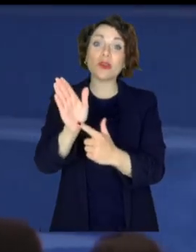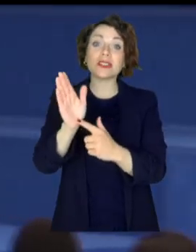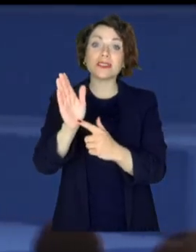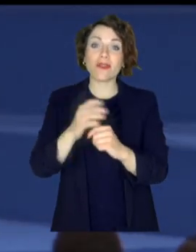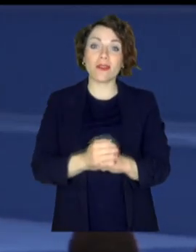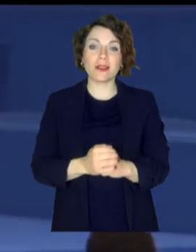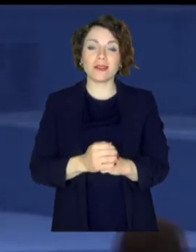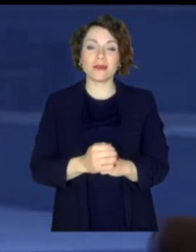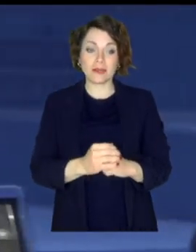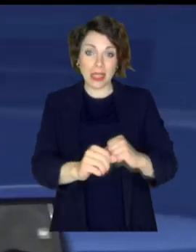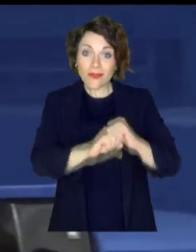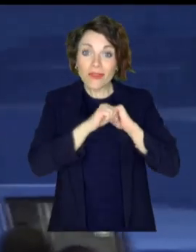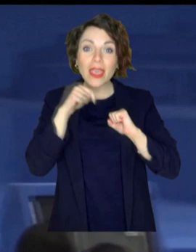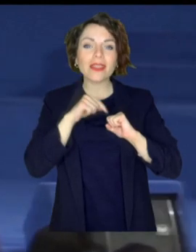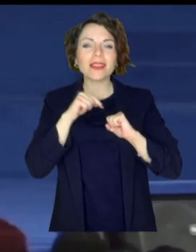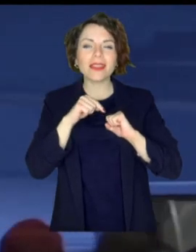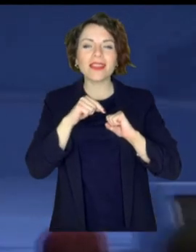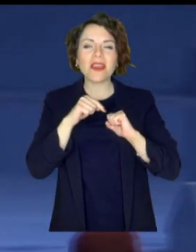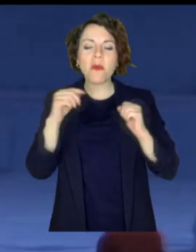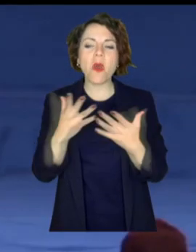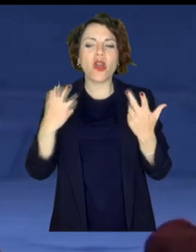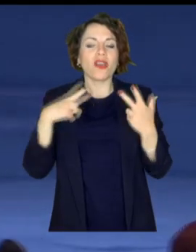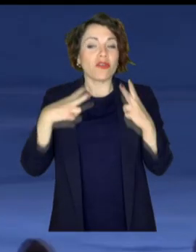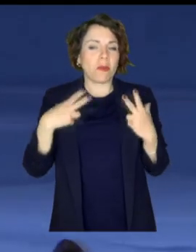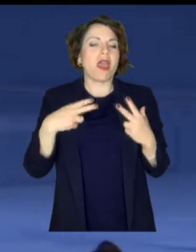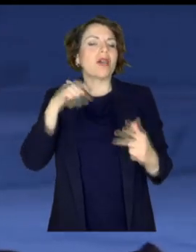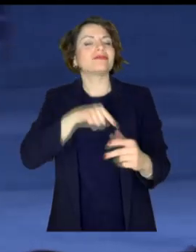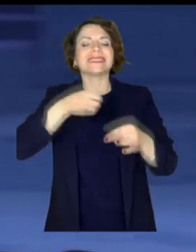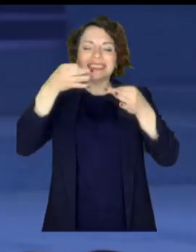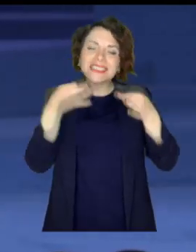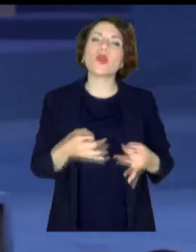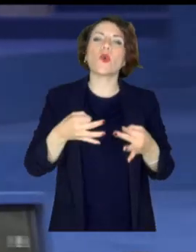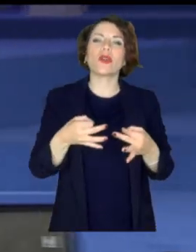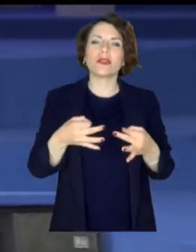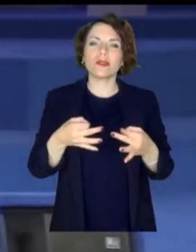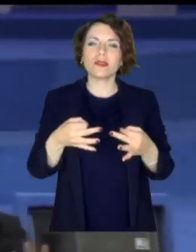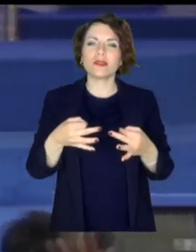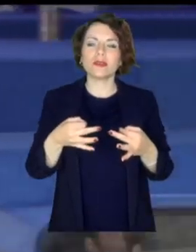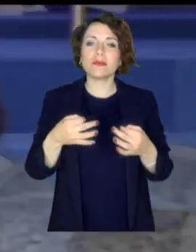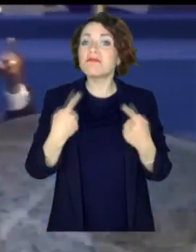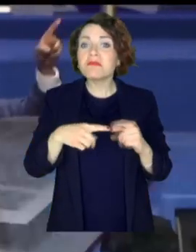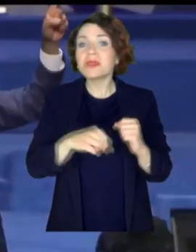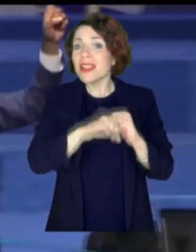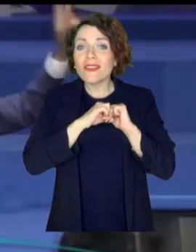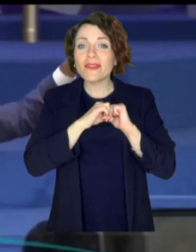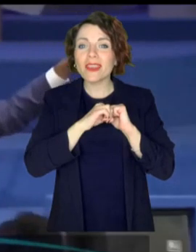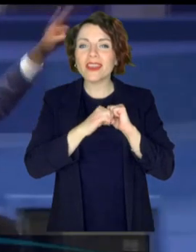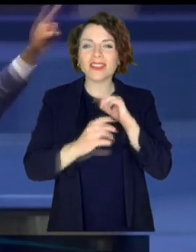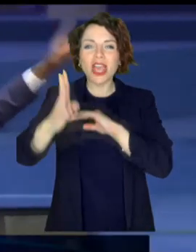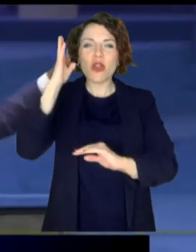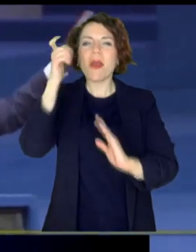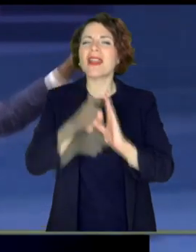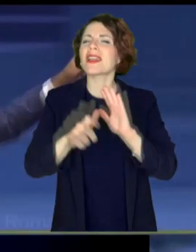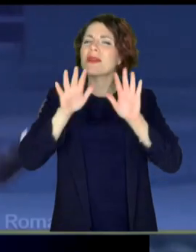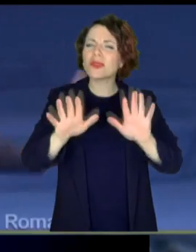La fede è certezza di cose che si sperano. Dimostrazione. La fede, lo abbiamo letto in Romani